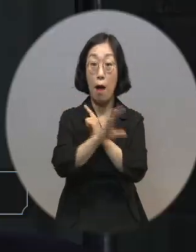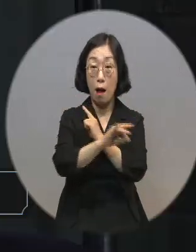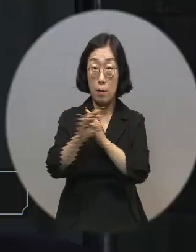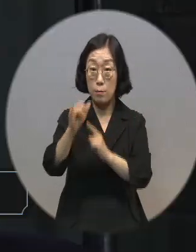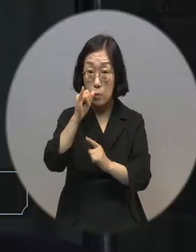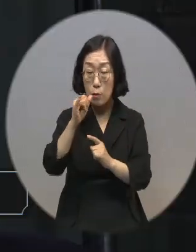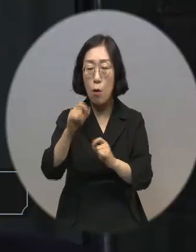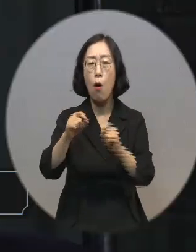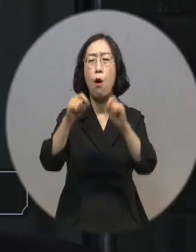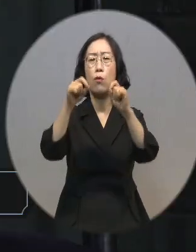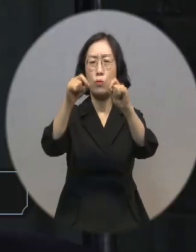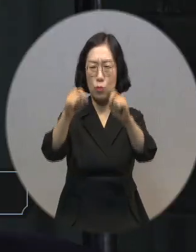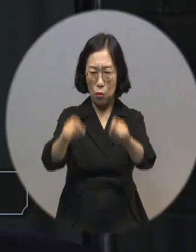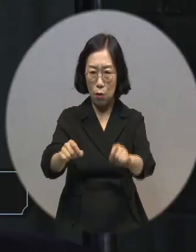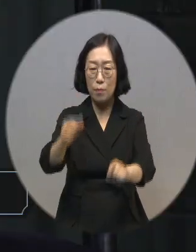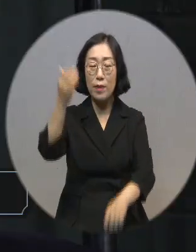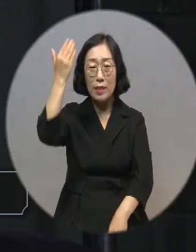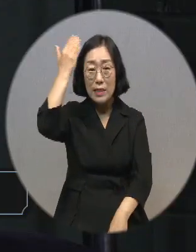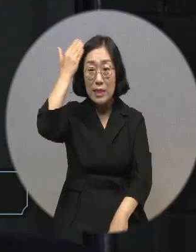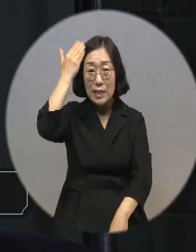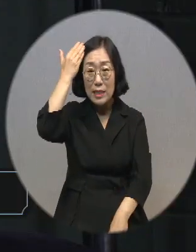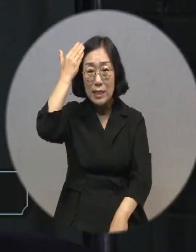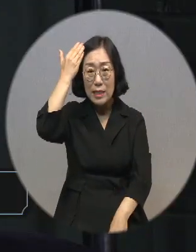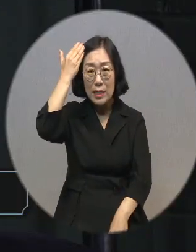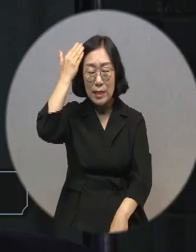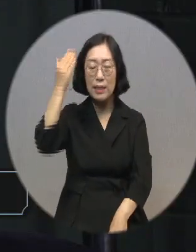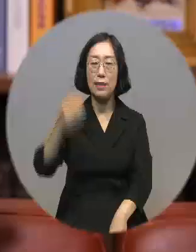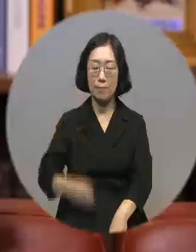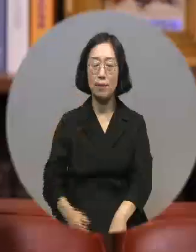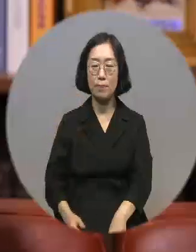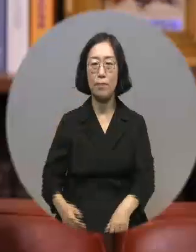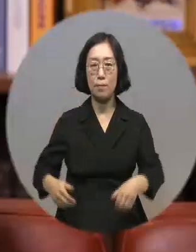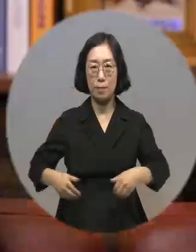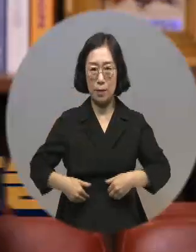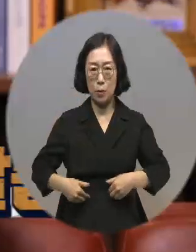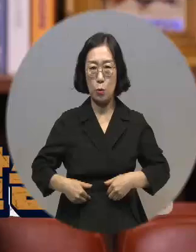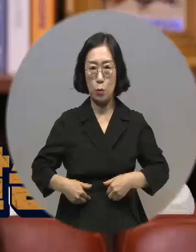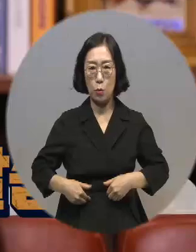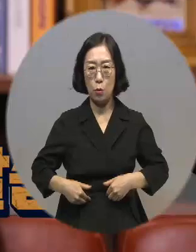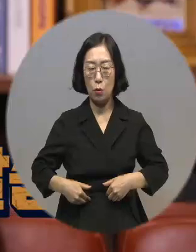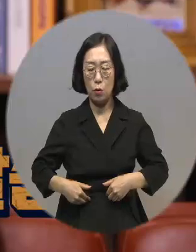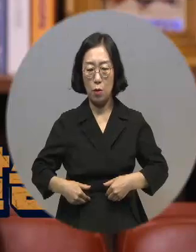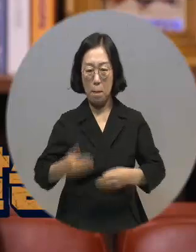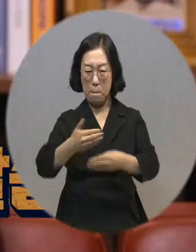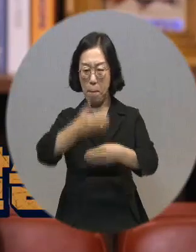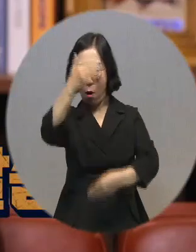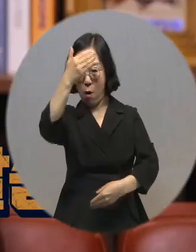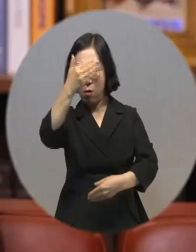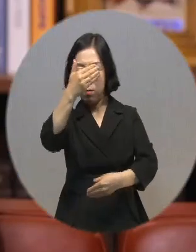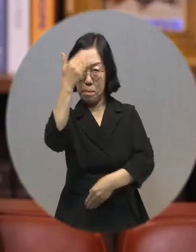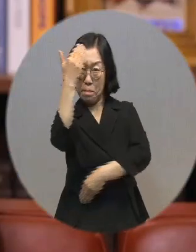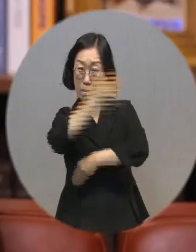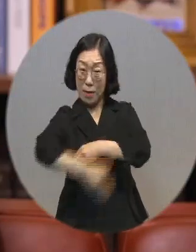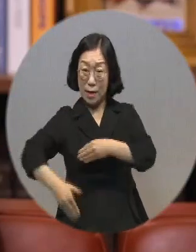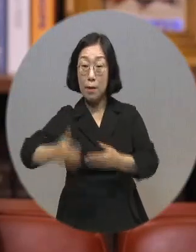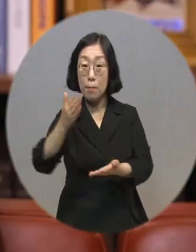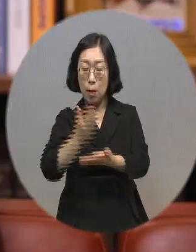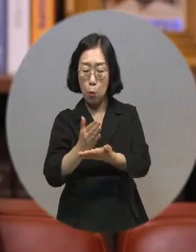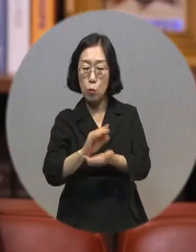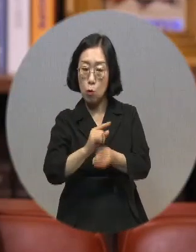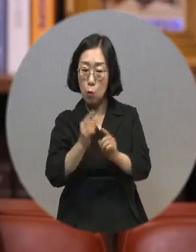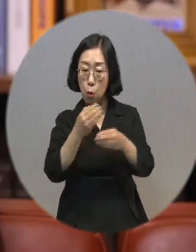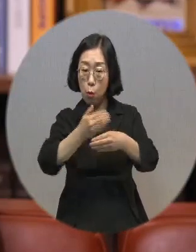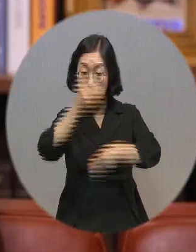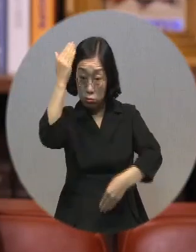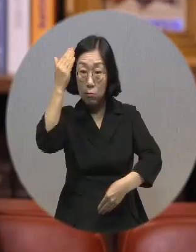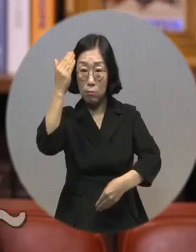알면 어느 부분이 절대 안 같아질 거예요. 경계는 있지만 벽은 없어야 된다. 그렇습니다. 그렇죠. 네, 그걸 구체적으로 논의해 볼